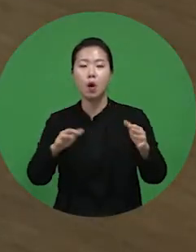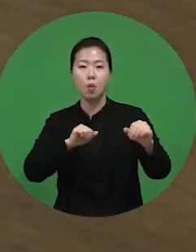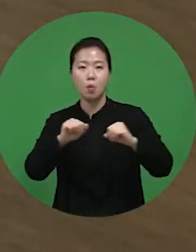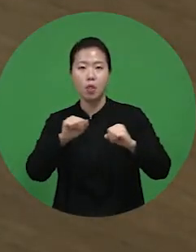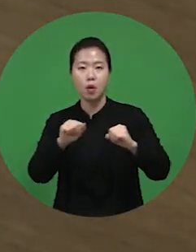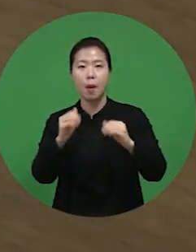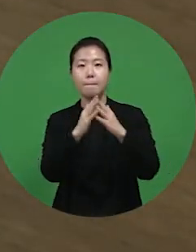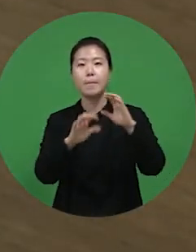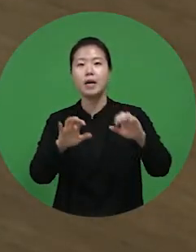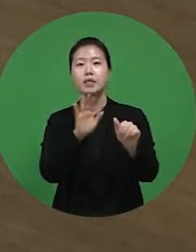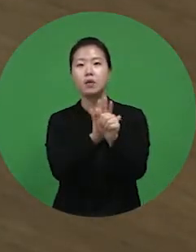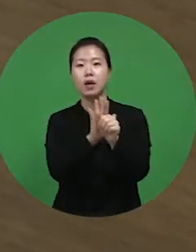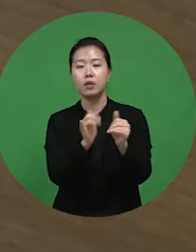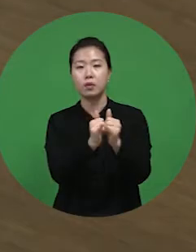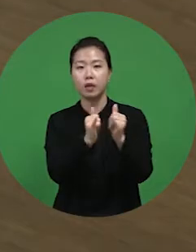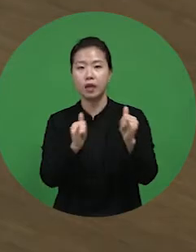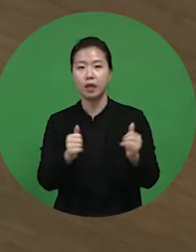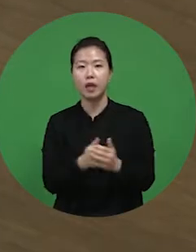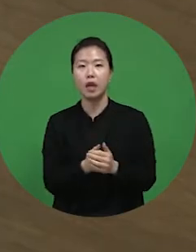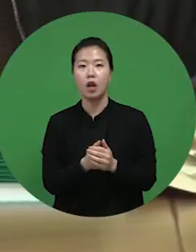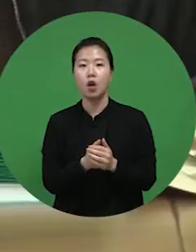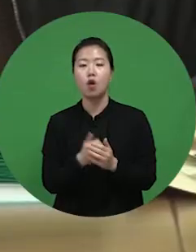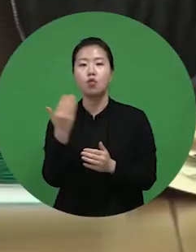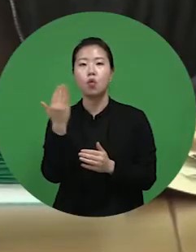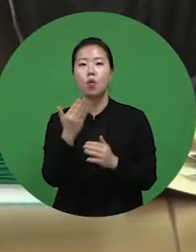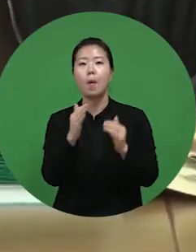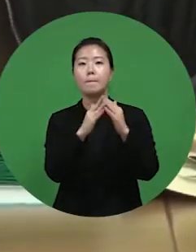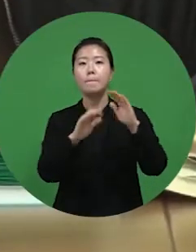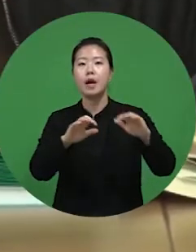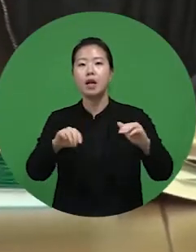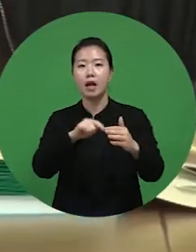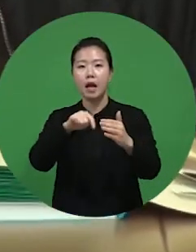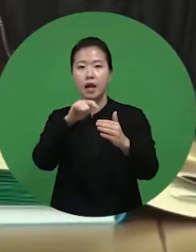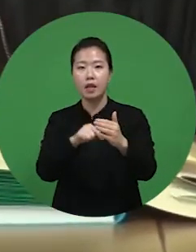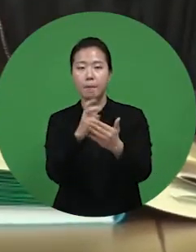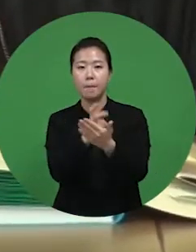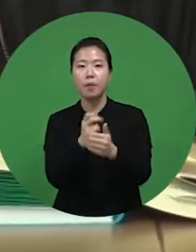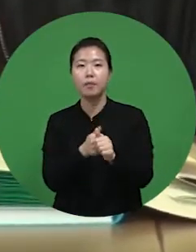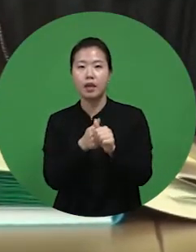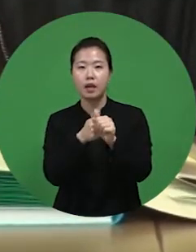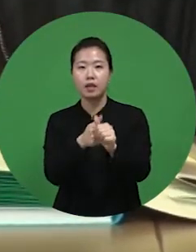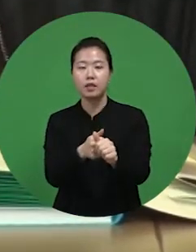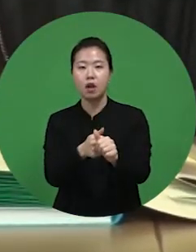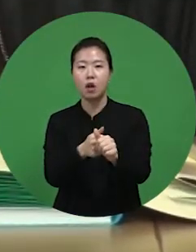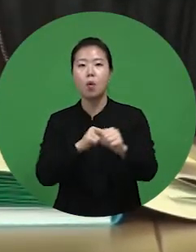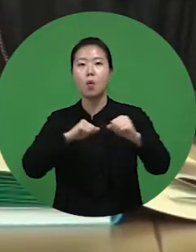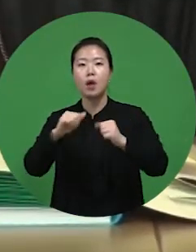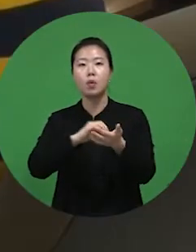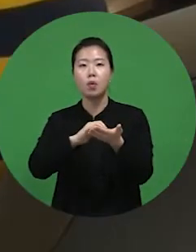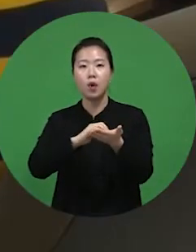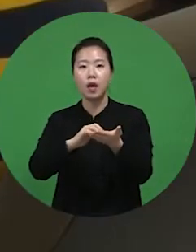10개월 동안 활동하게 될 마을지원 활동가에게는 구로구 마을공동체 사업 내부 규정에 의해